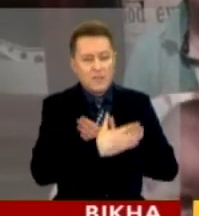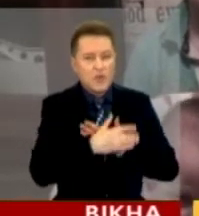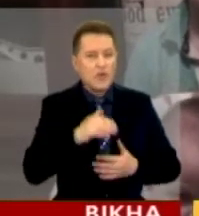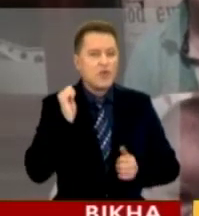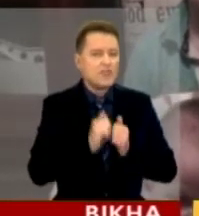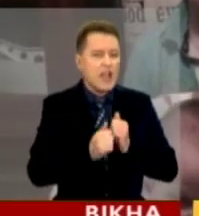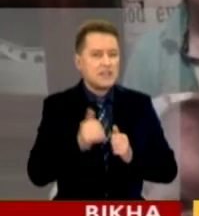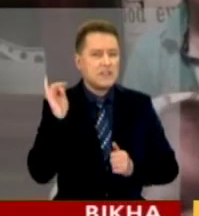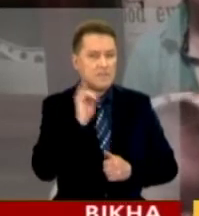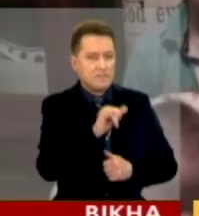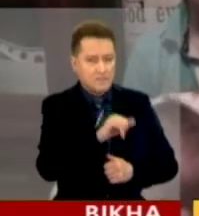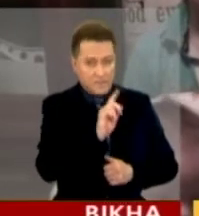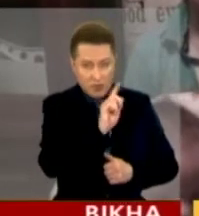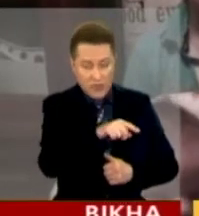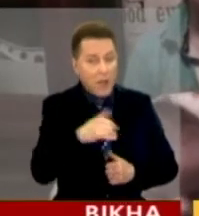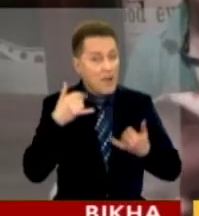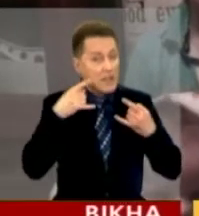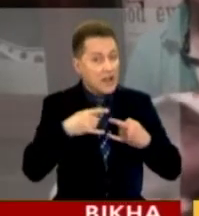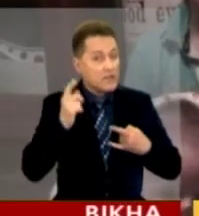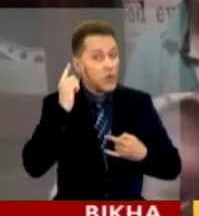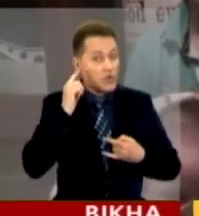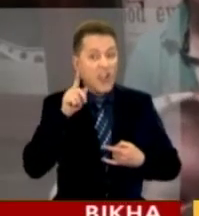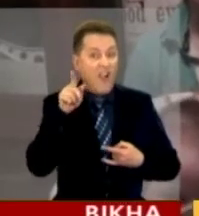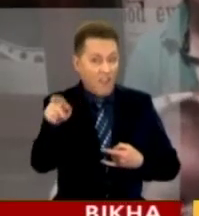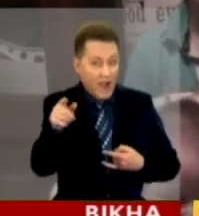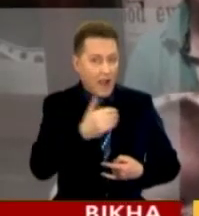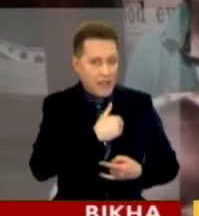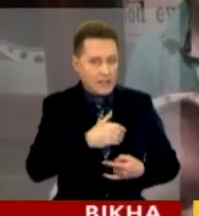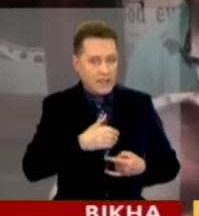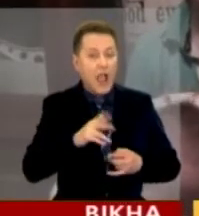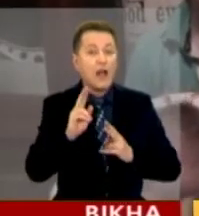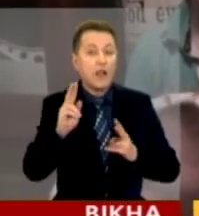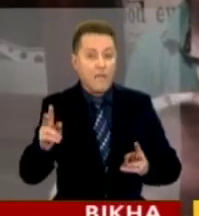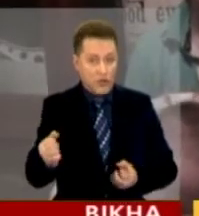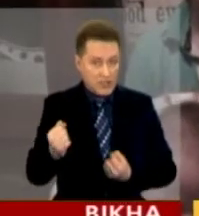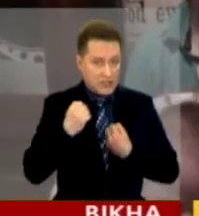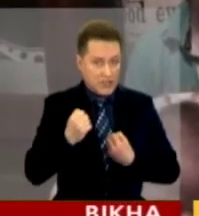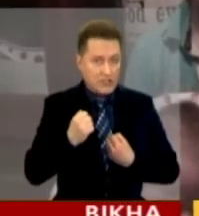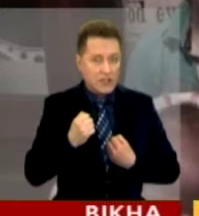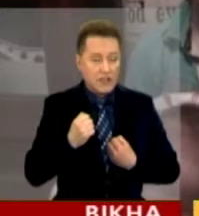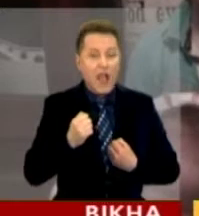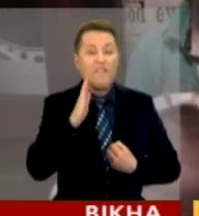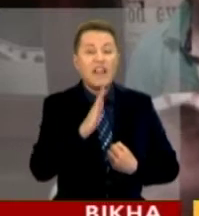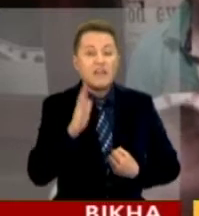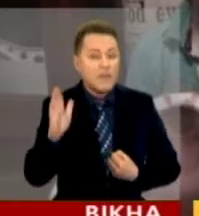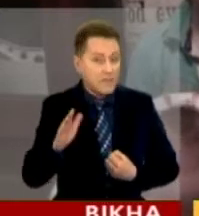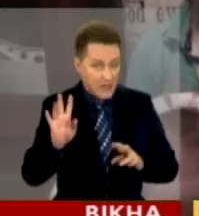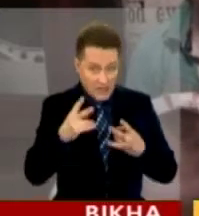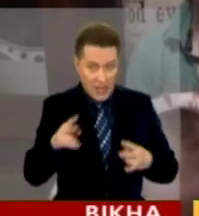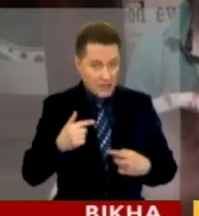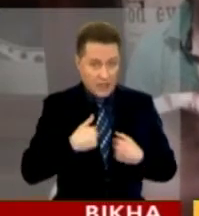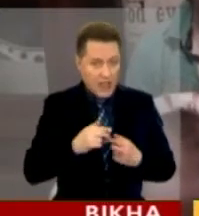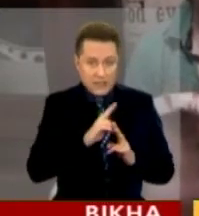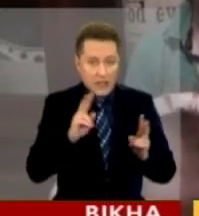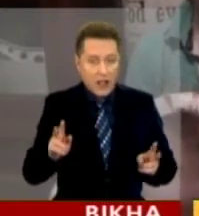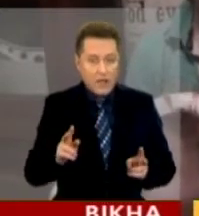в гости. По телевизору мы услышали, что вы хотите нас от кого-то защитить. Владимир Владимирович, не надо нас ни от кого